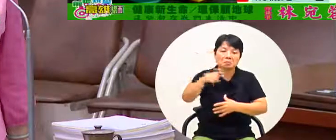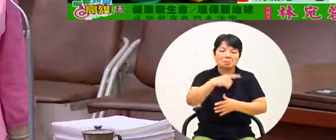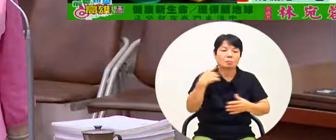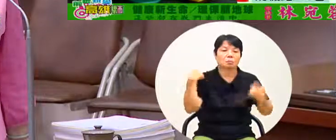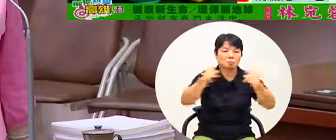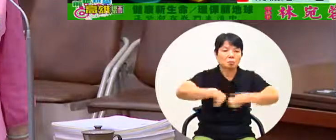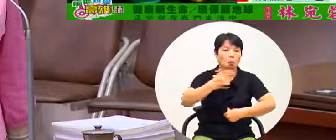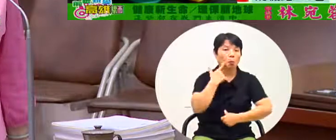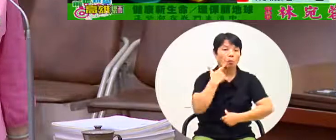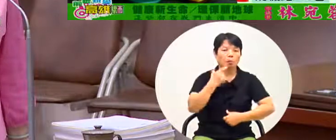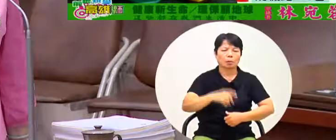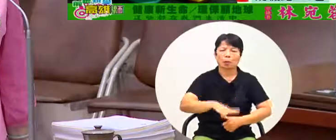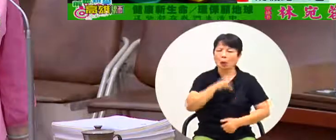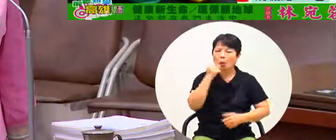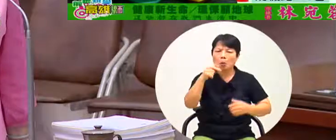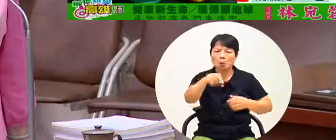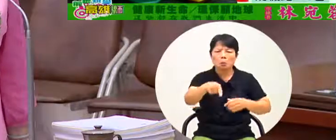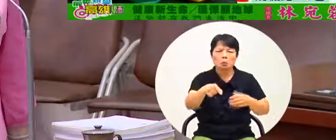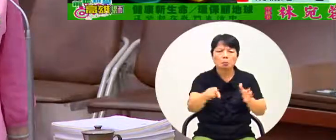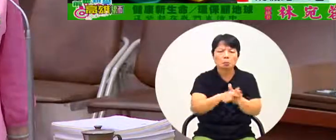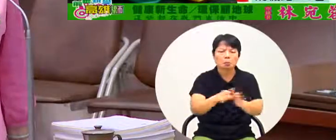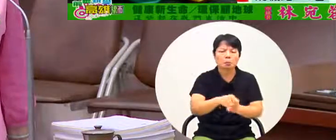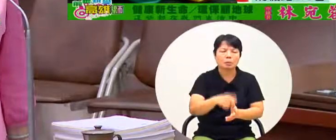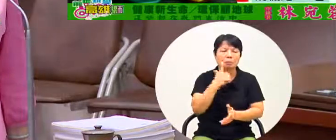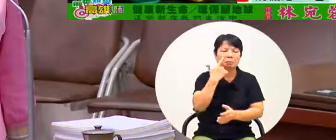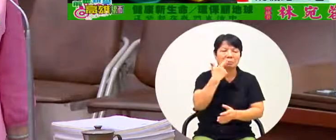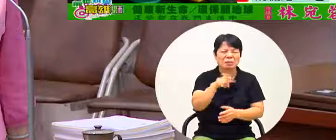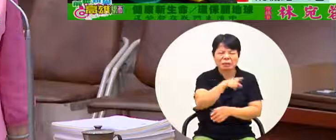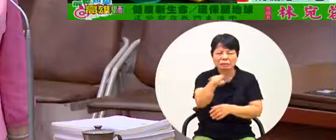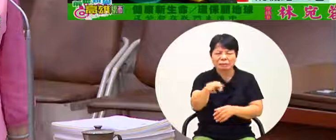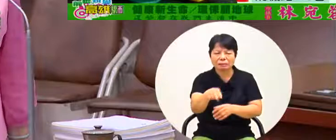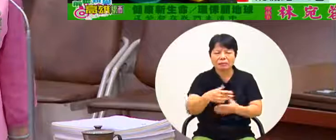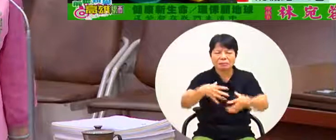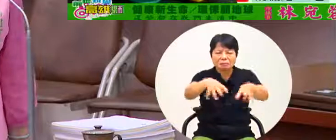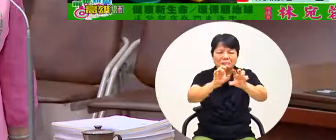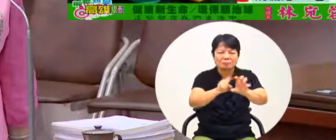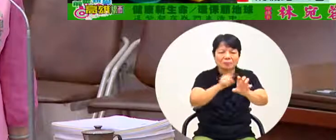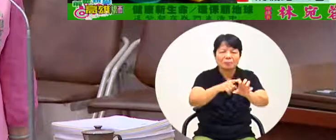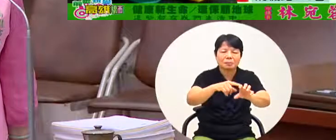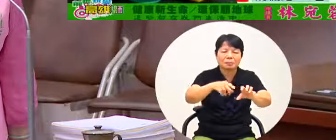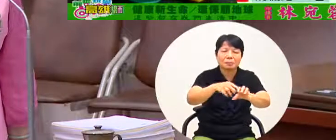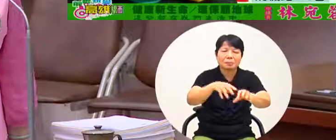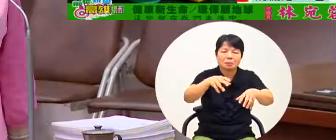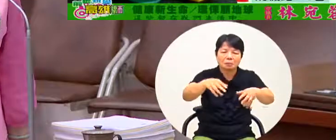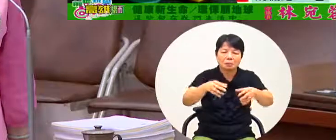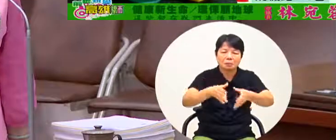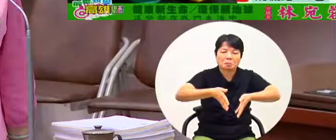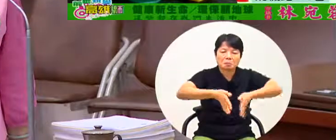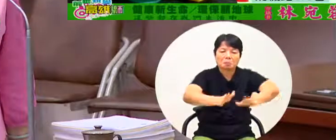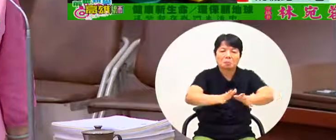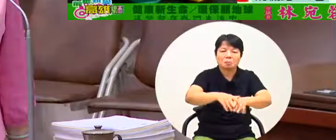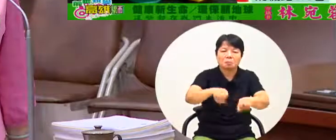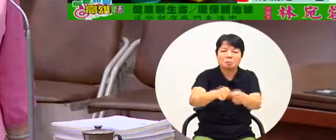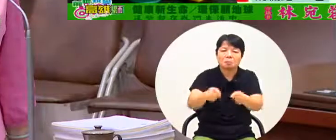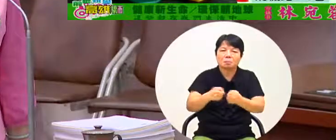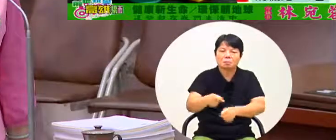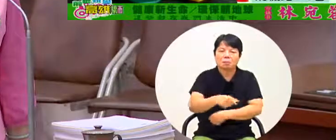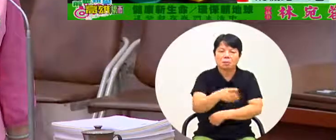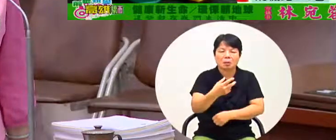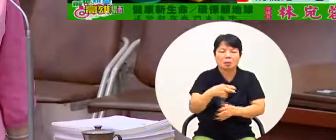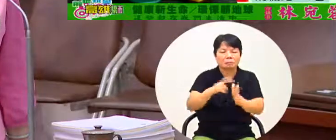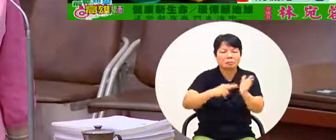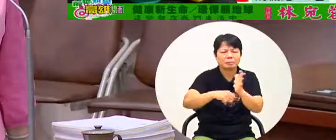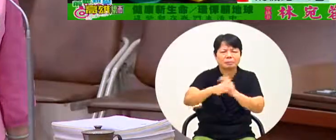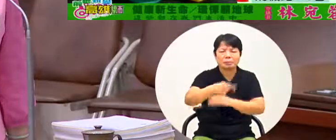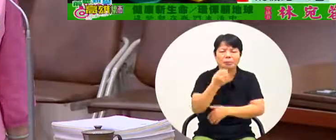怎么整个裤子都坏掉了哈？我觉得，哎，他们这样子形容，我觉得也很不好意思哈。所以也希望说，今天透